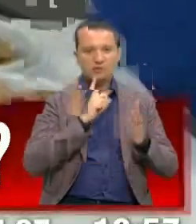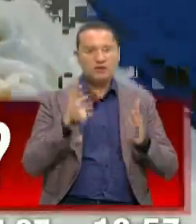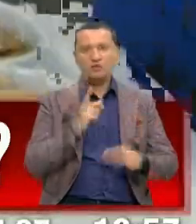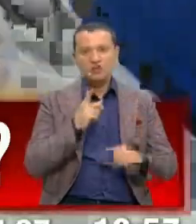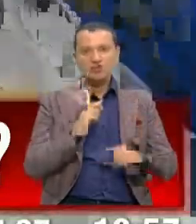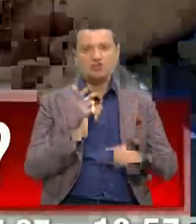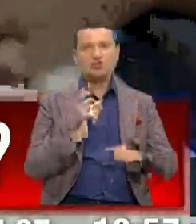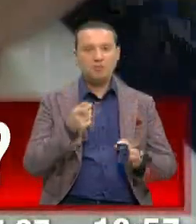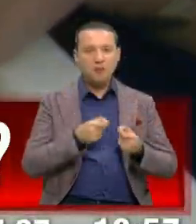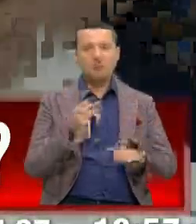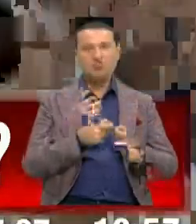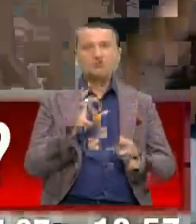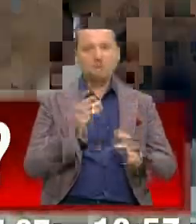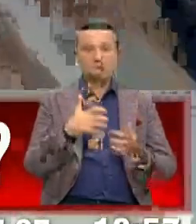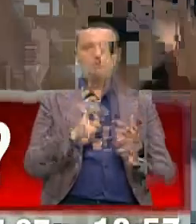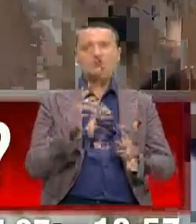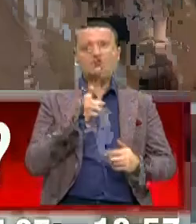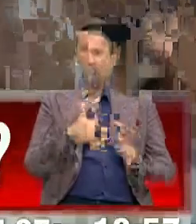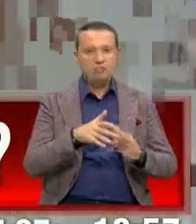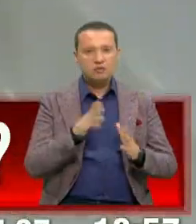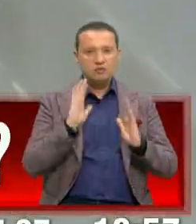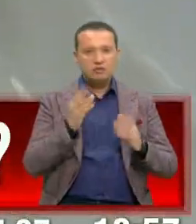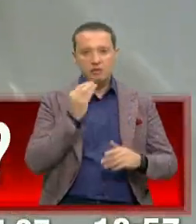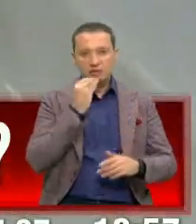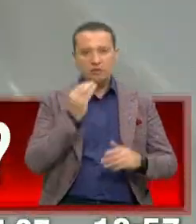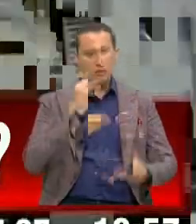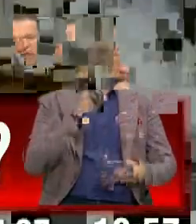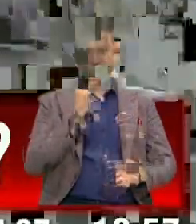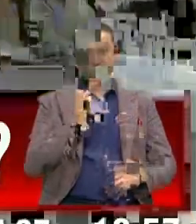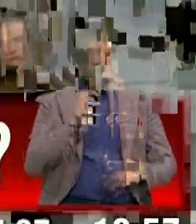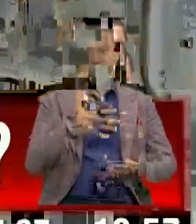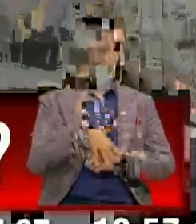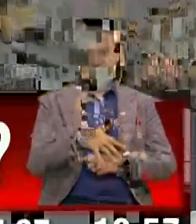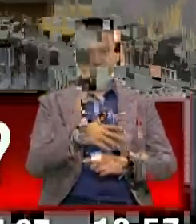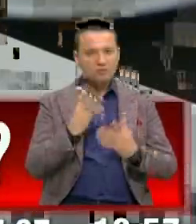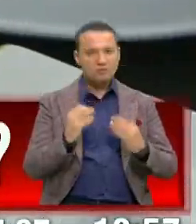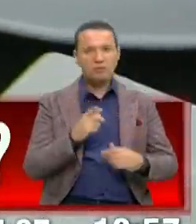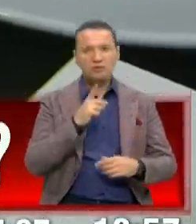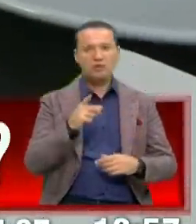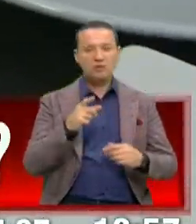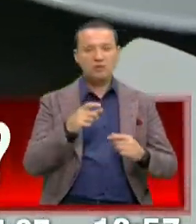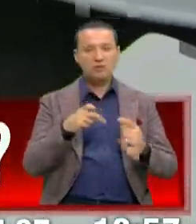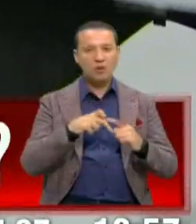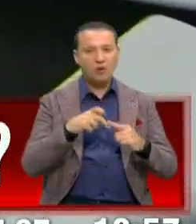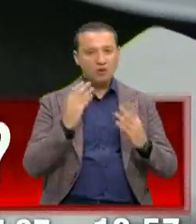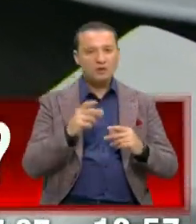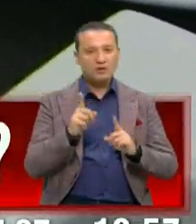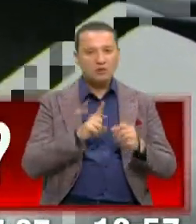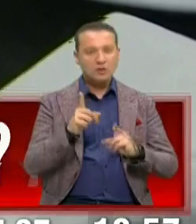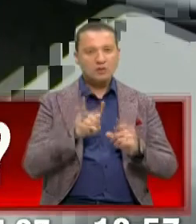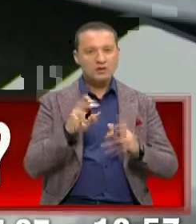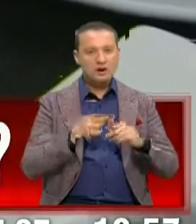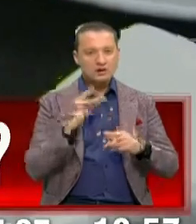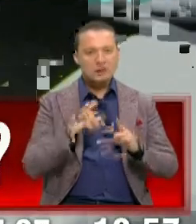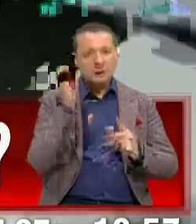fındıklarda bademde cevizde Bu grupta daha yoğun olarak içeriyor ıspanak olabilir roka olabilirdi otu pazı